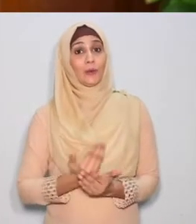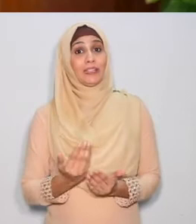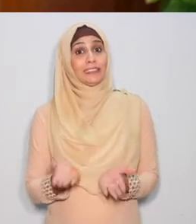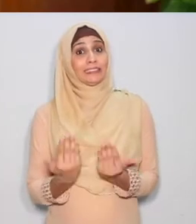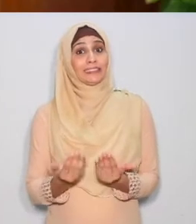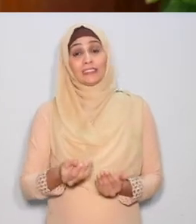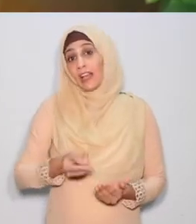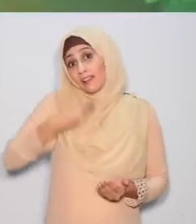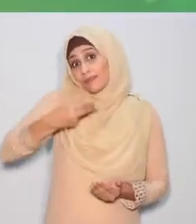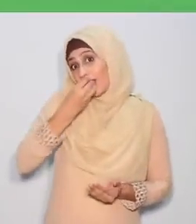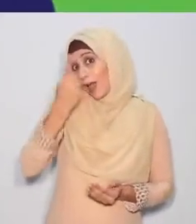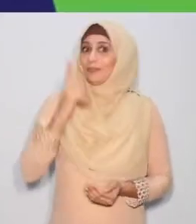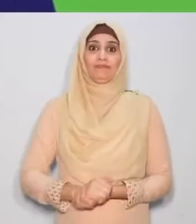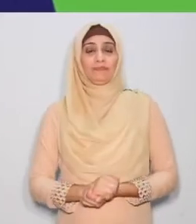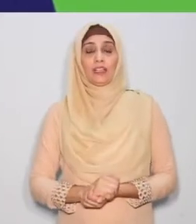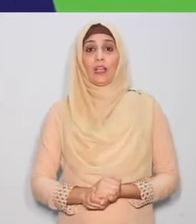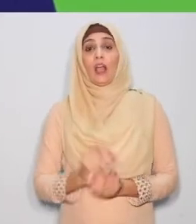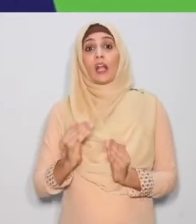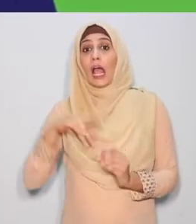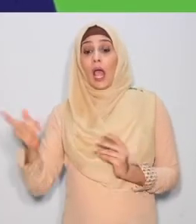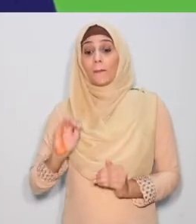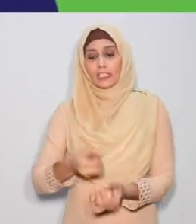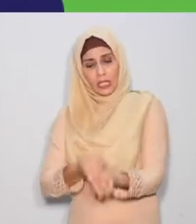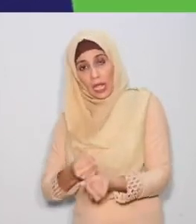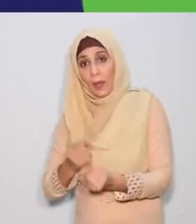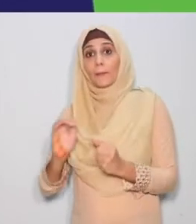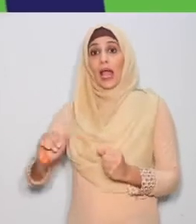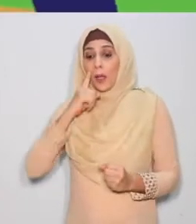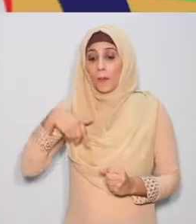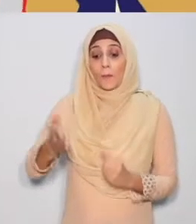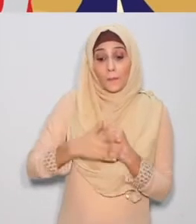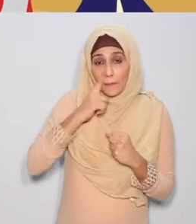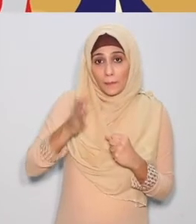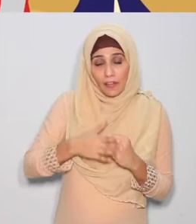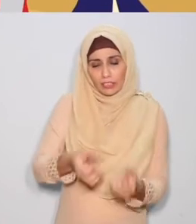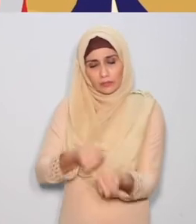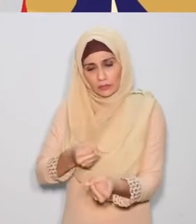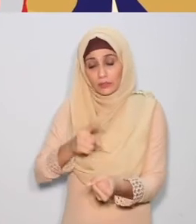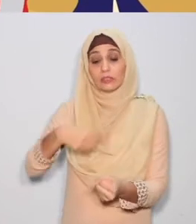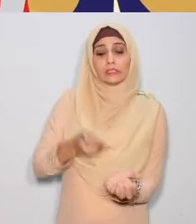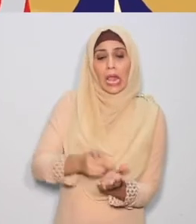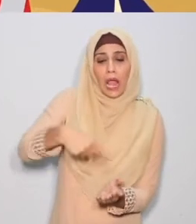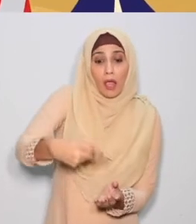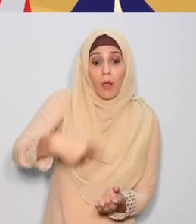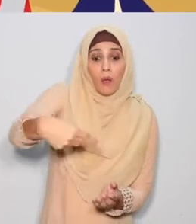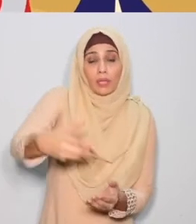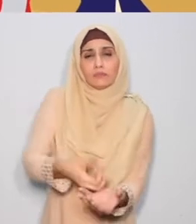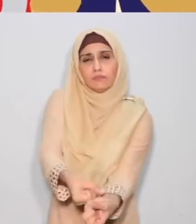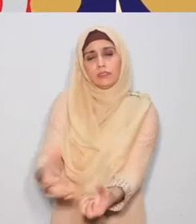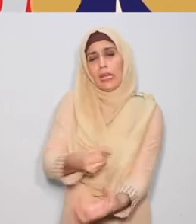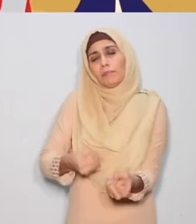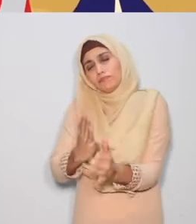खाएंगे। पड़ोसियों ने बच्चों को खींचा, बच्चों ने बीवी को खींचा, बीवी ने किसान को खींचा और किसान